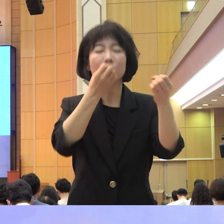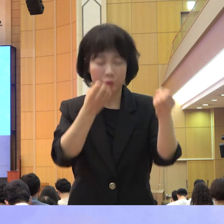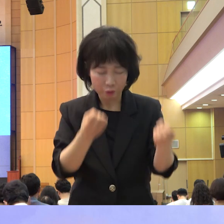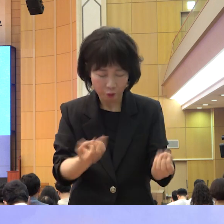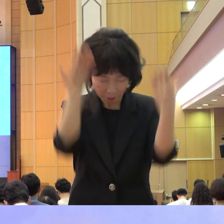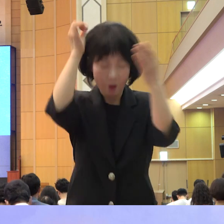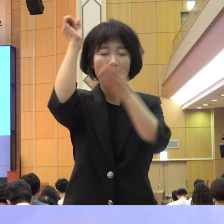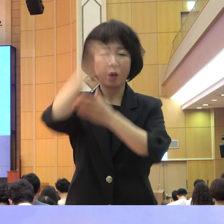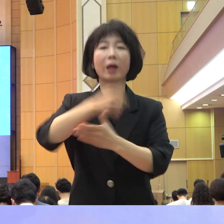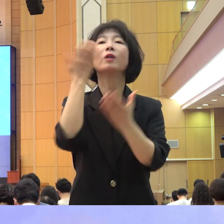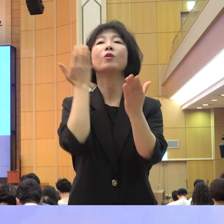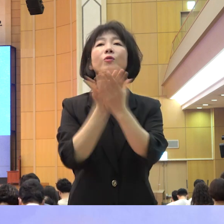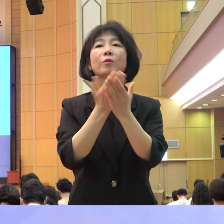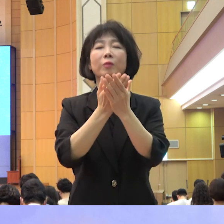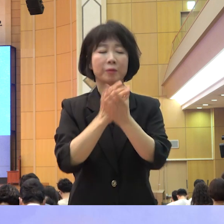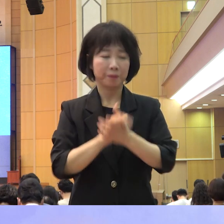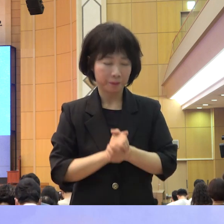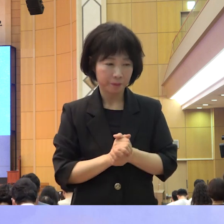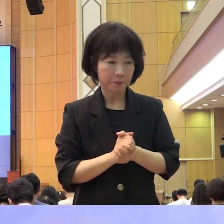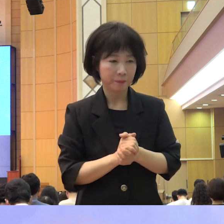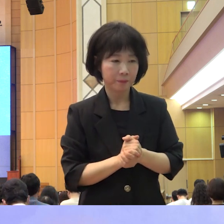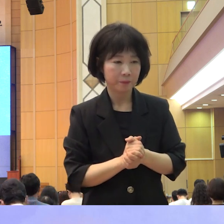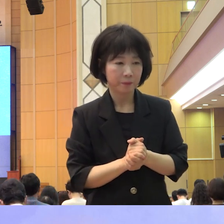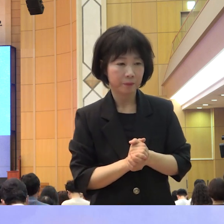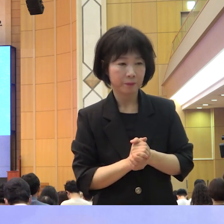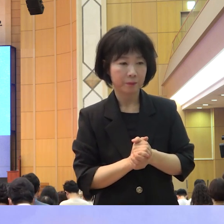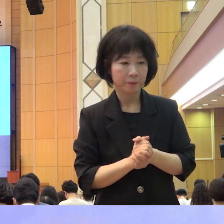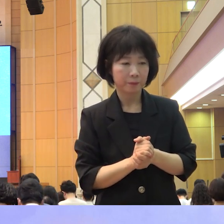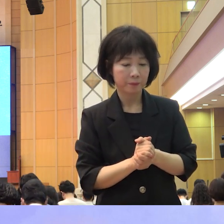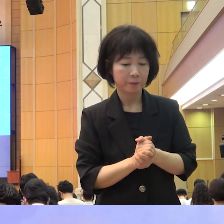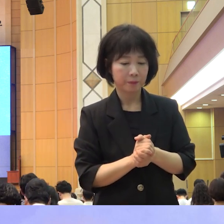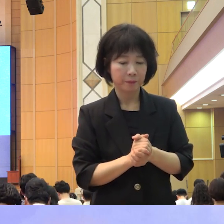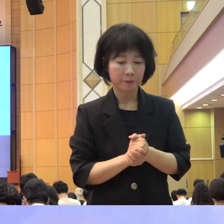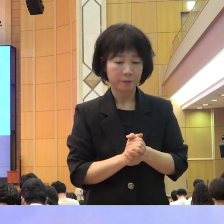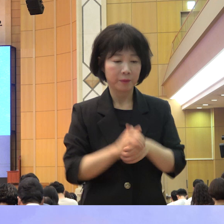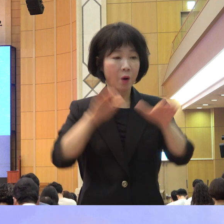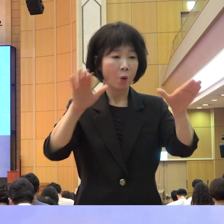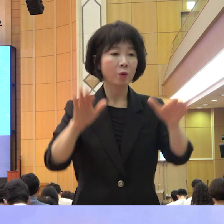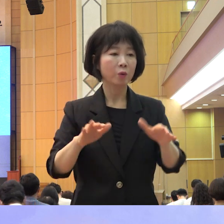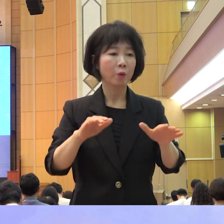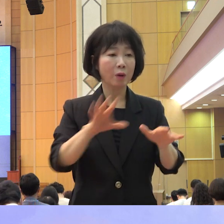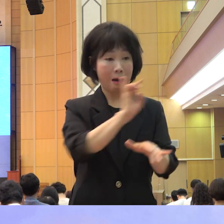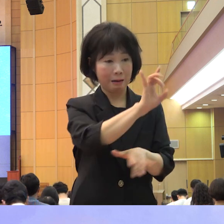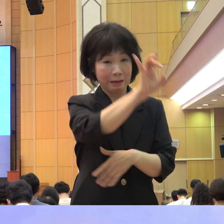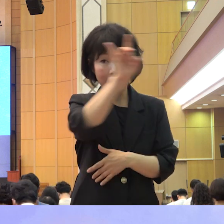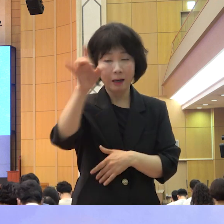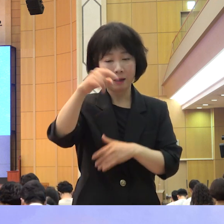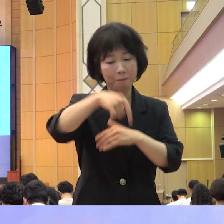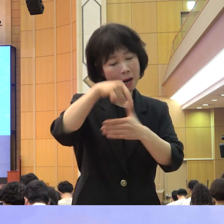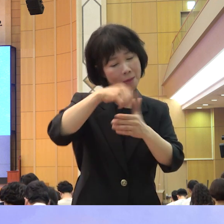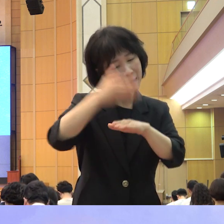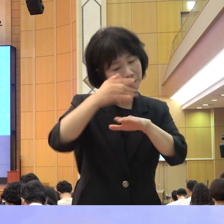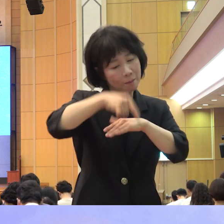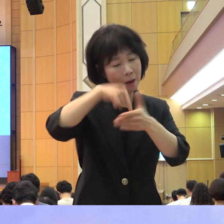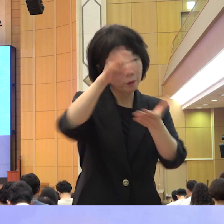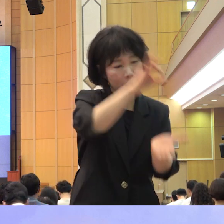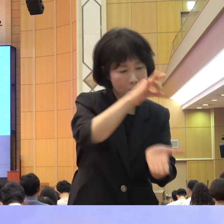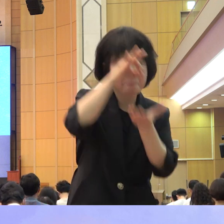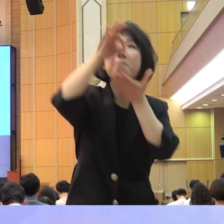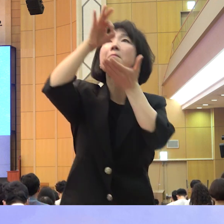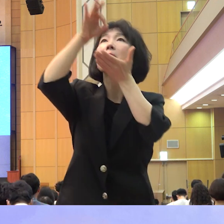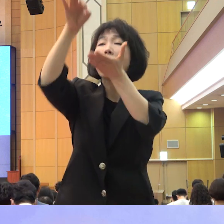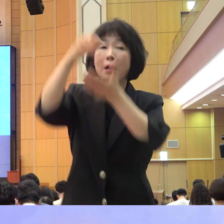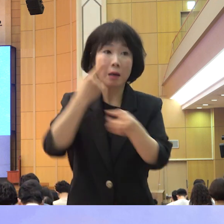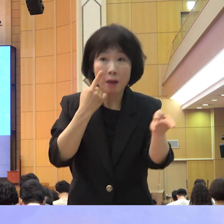축복된 하나님의 자녀가 되게 하여 주시옵소서. 오늘도 주님 앞에 예물 드렸사오니 기뻐 받으옵시고 예물